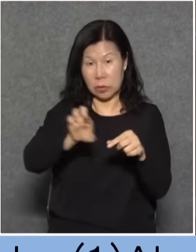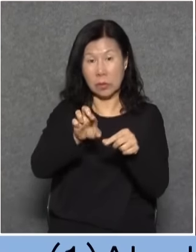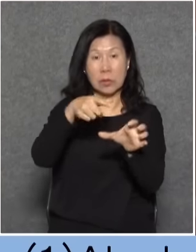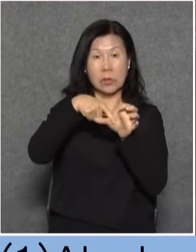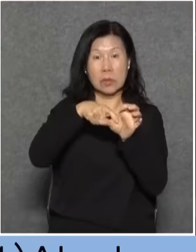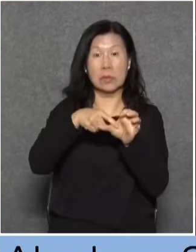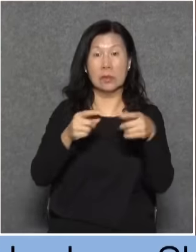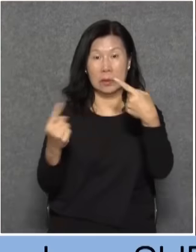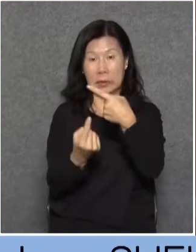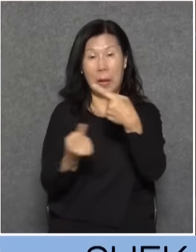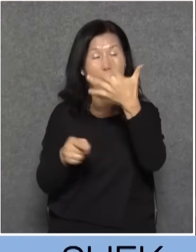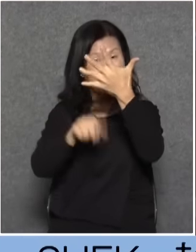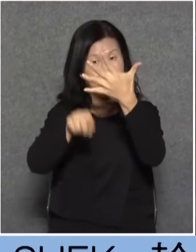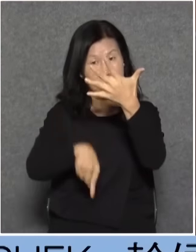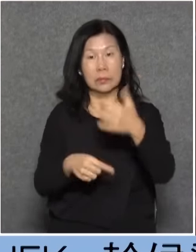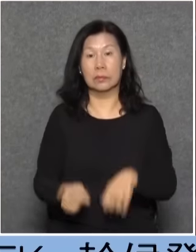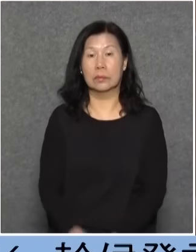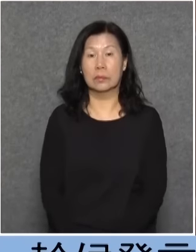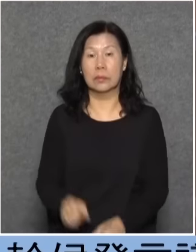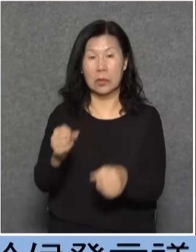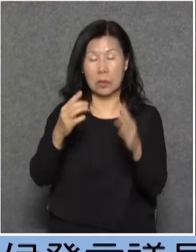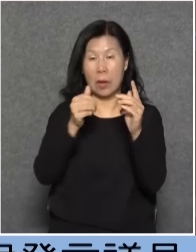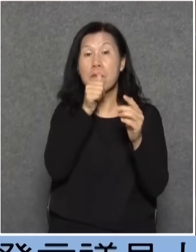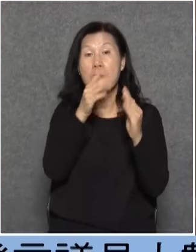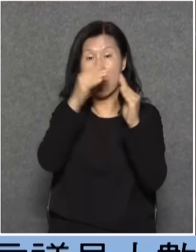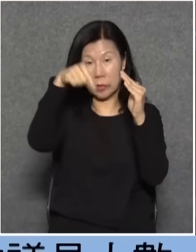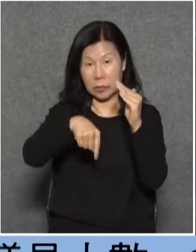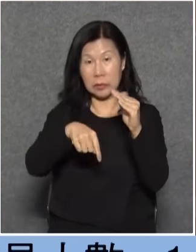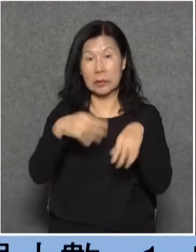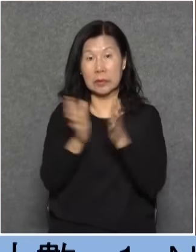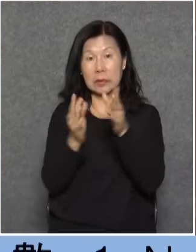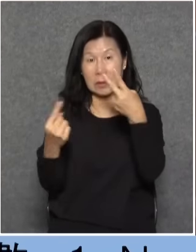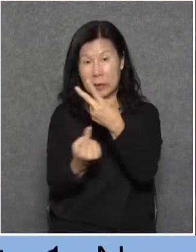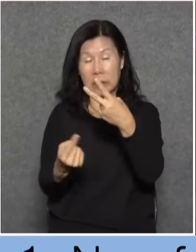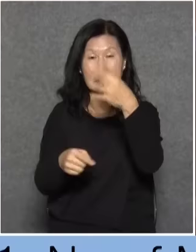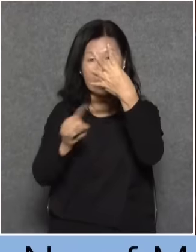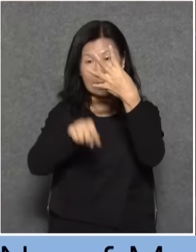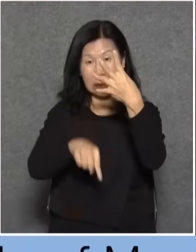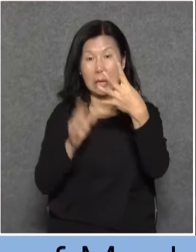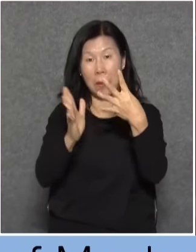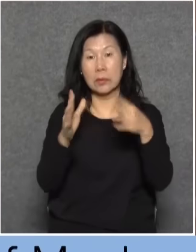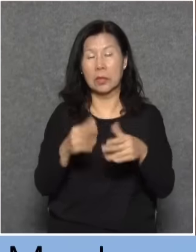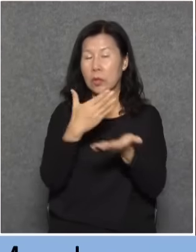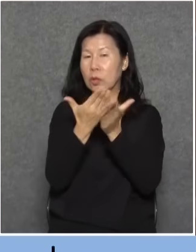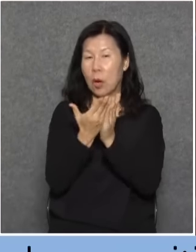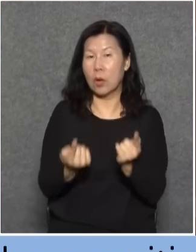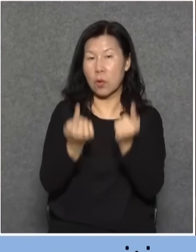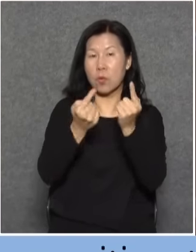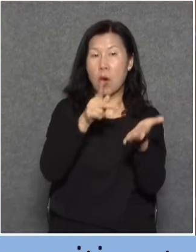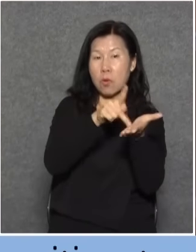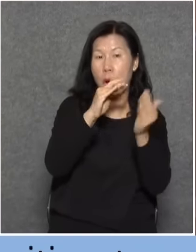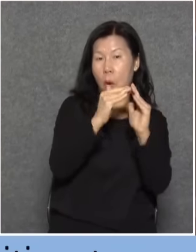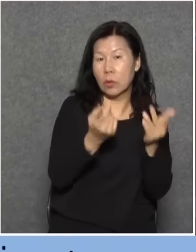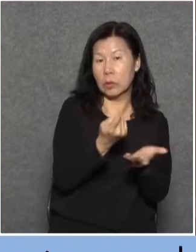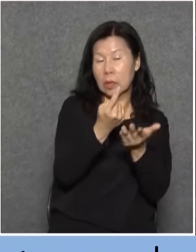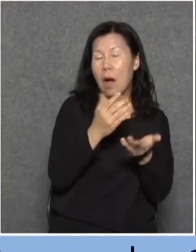才得15,000元，家庭住户只不过24,500元，在目前的物价和租金之下只能够